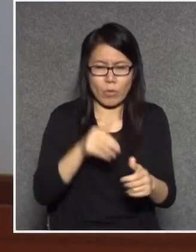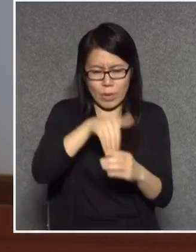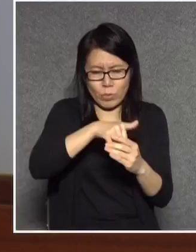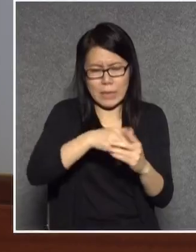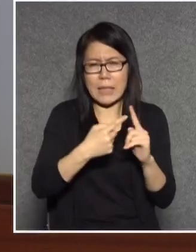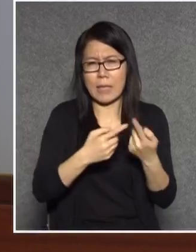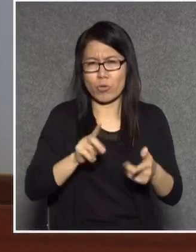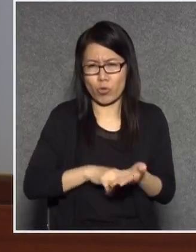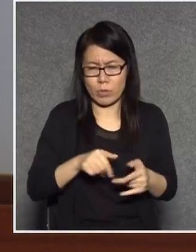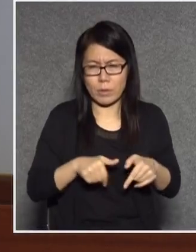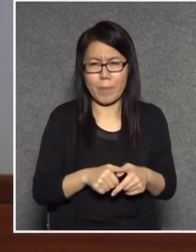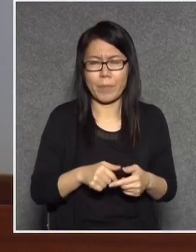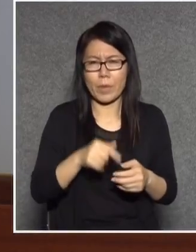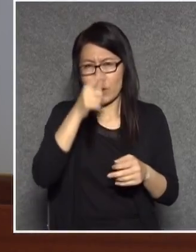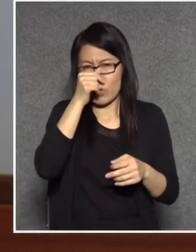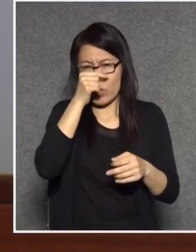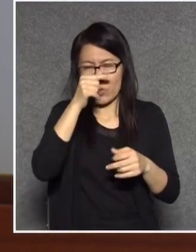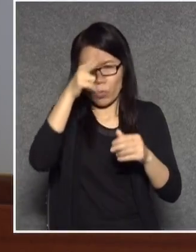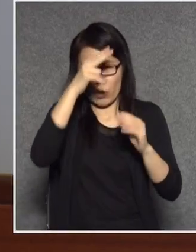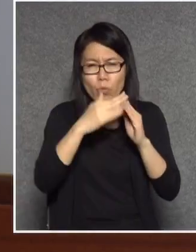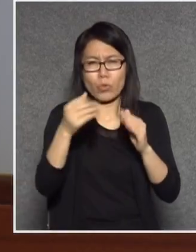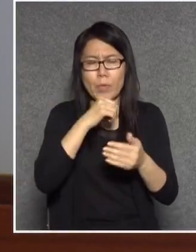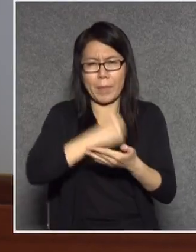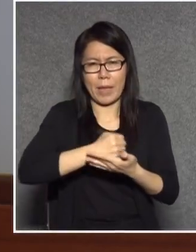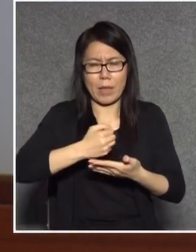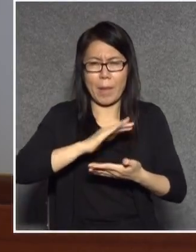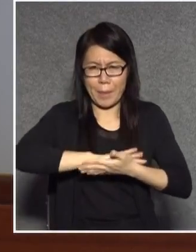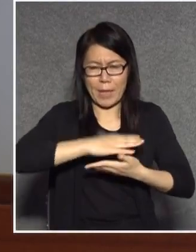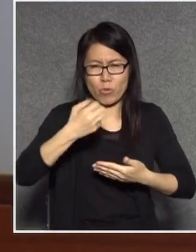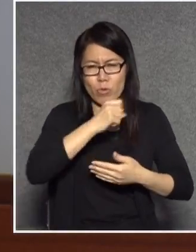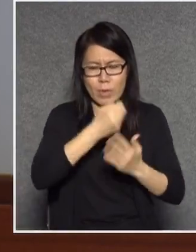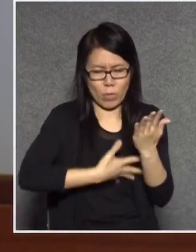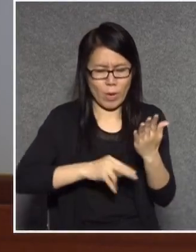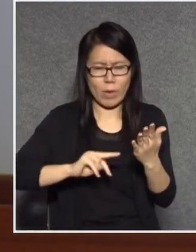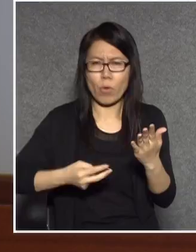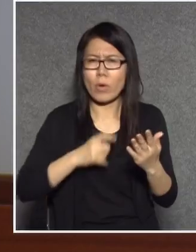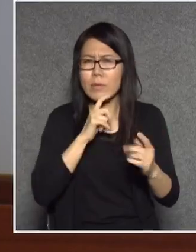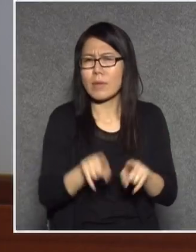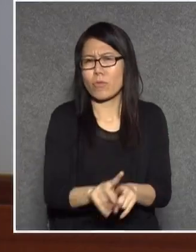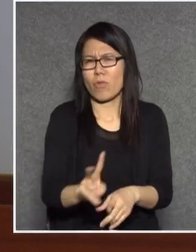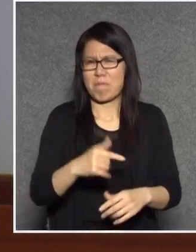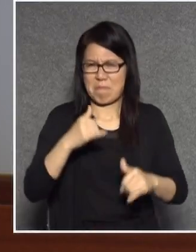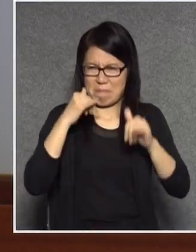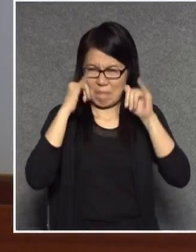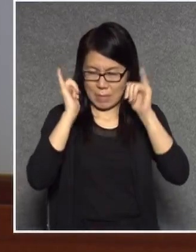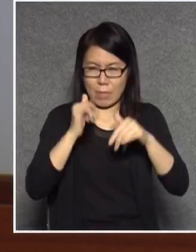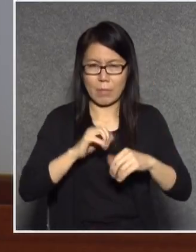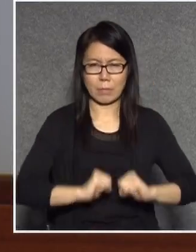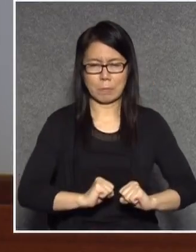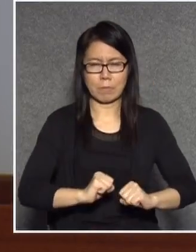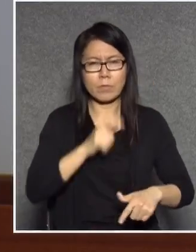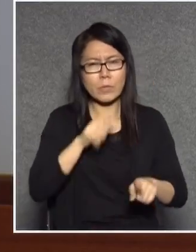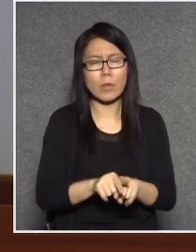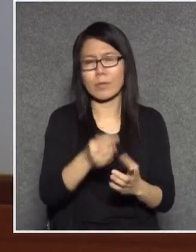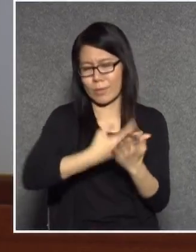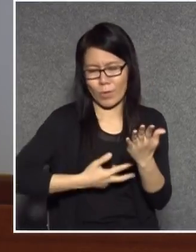面，蘇錦良局長在推動版權修訂條例的過程裏面亦都是表現專橫，作為條例草案的諮